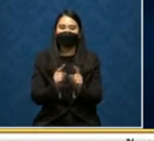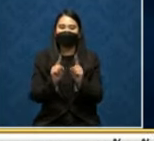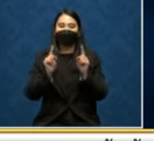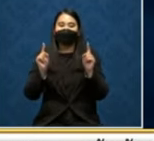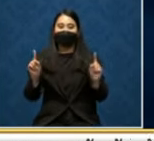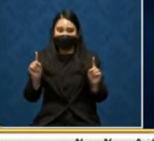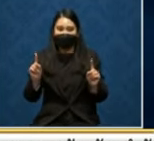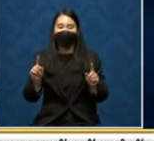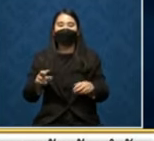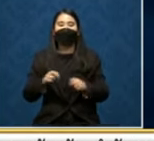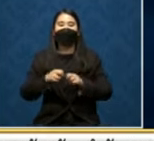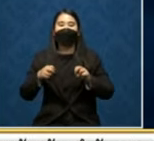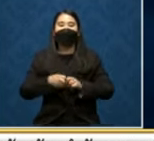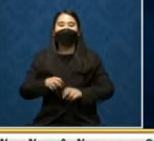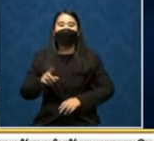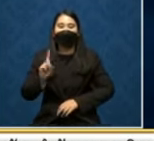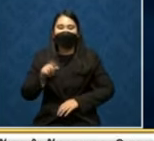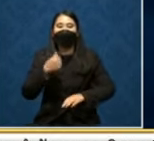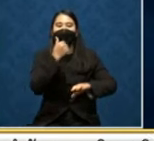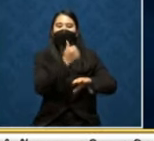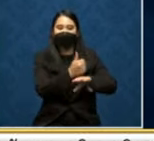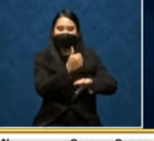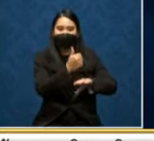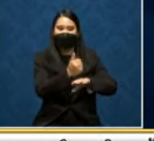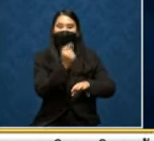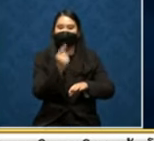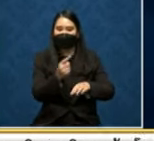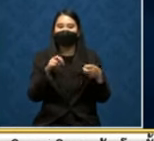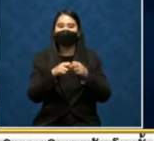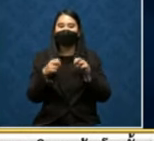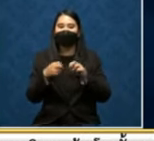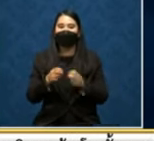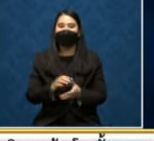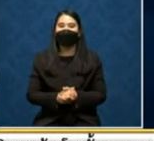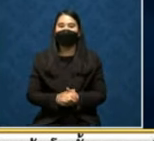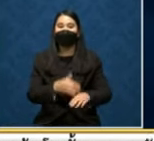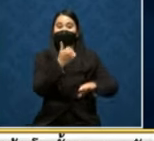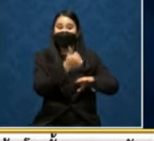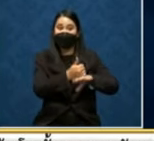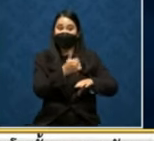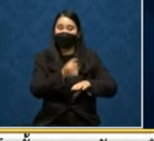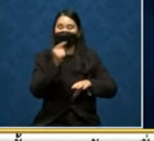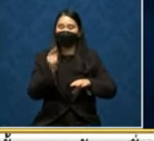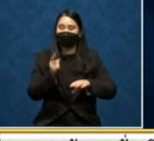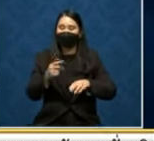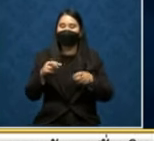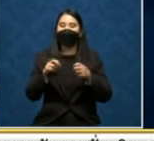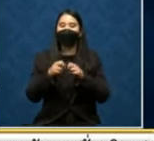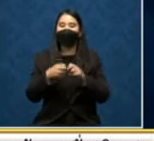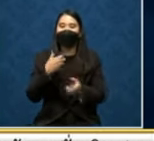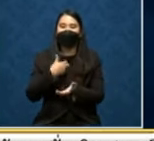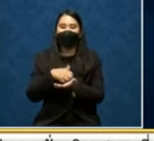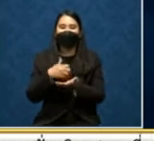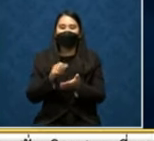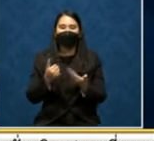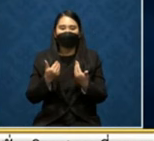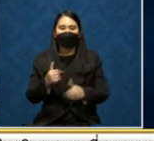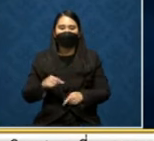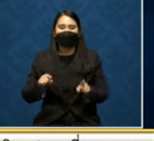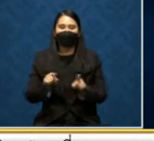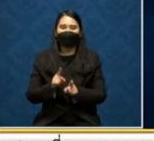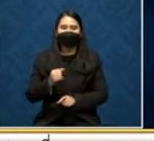ร้อนตัวไปถึงนายใหญ่ตัวจริงนายใหญ่ตัวจริงเริ่มออกโรงแล้วท่านประธานพอนายใหญ่ตัวจริงเริ่มออก